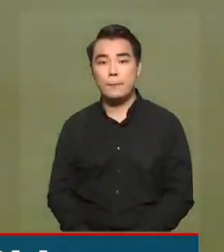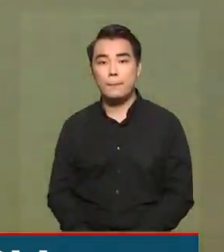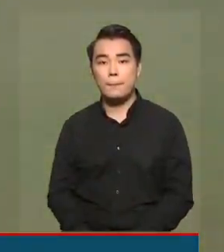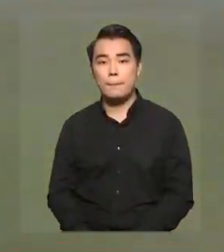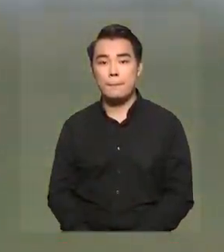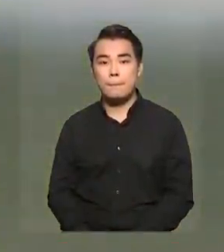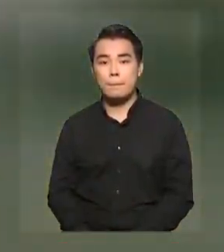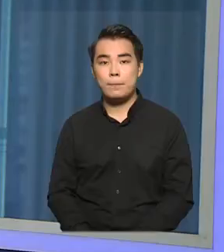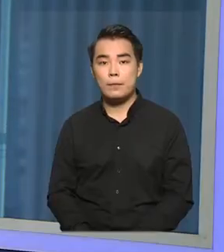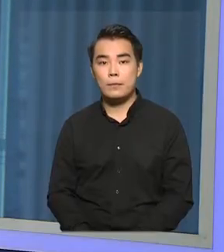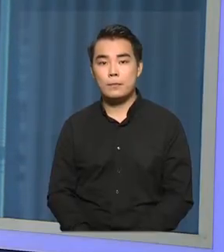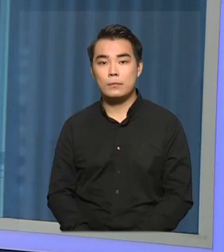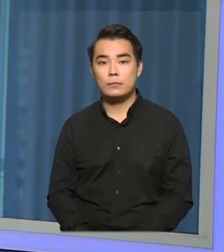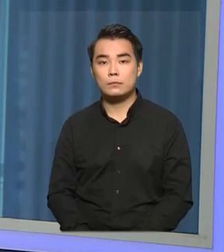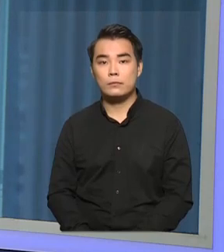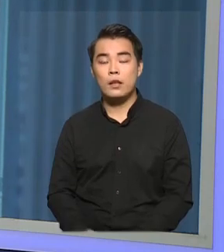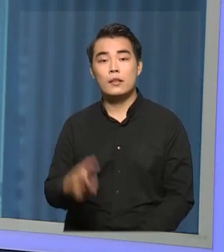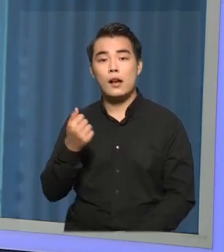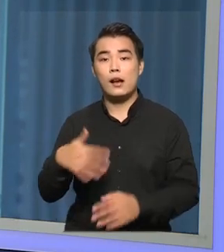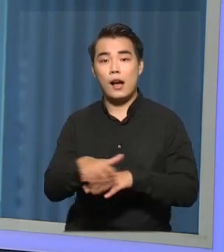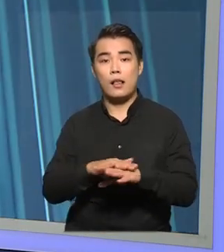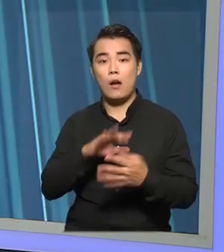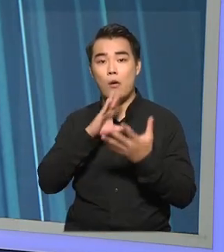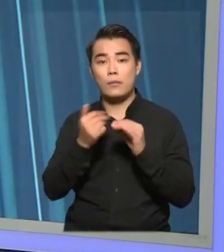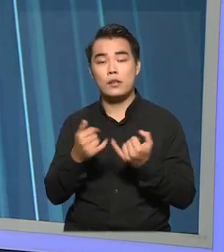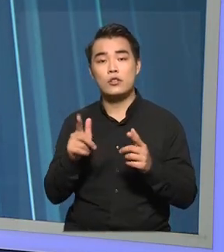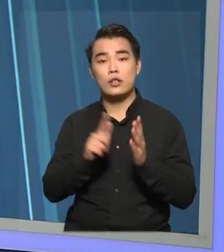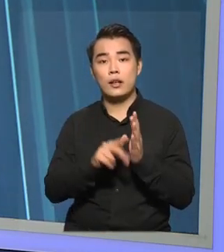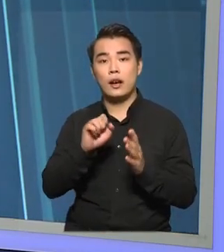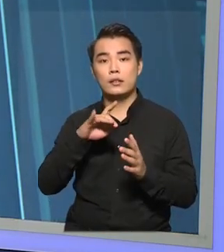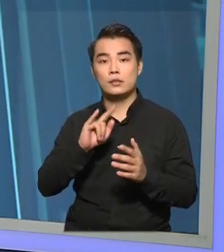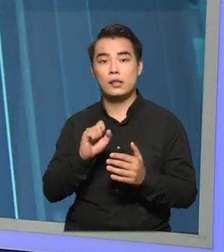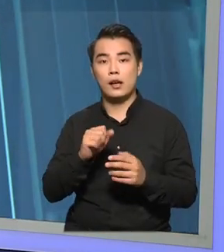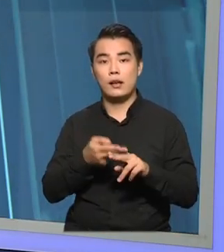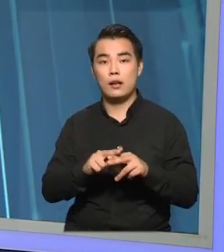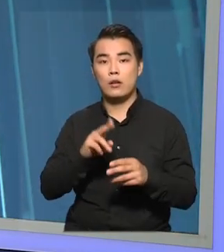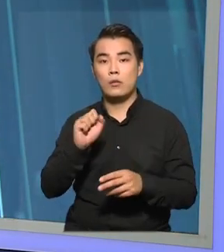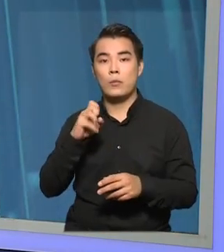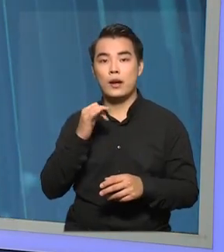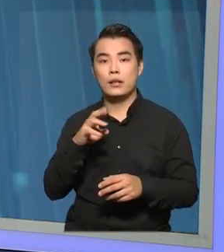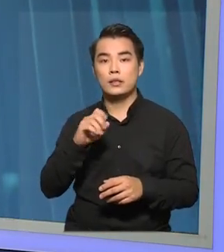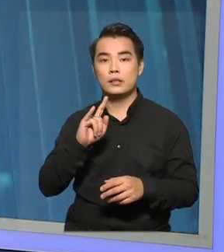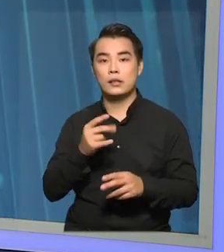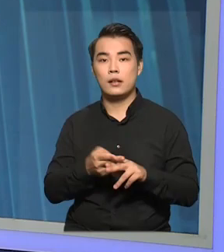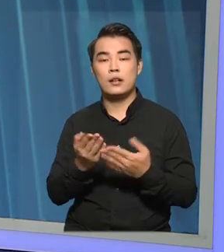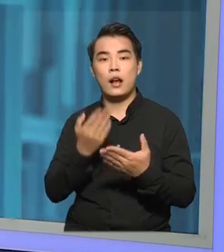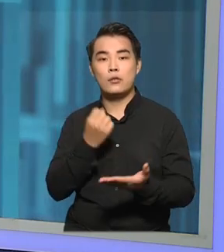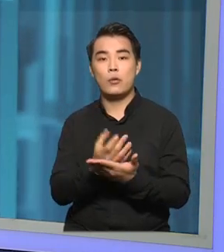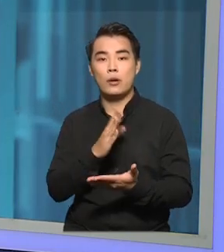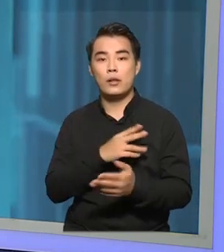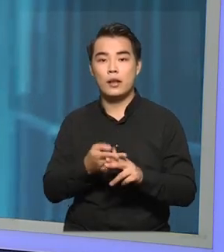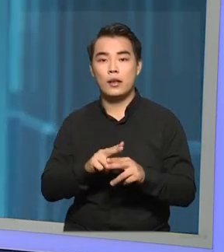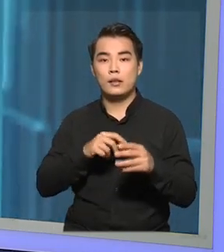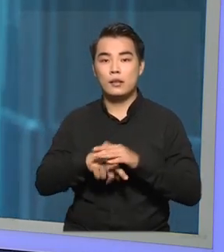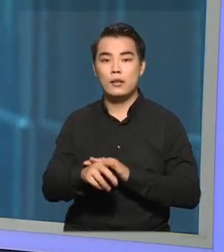жолы, Ақтаудан. Я халқымыз жеті қазынаның бірі саналған құмай тазына бұрыннан қадірлеген. Бұл